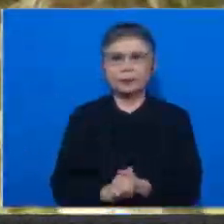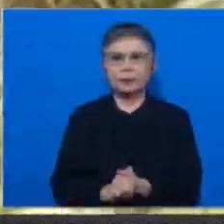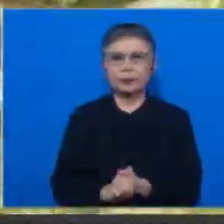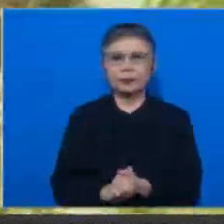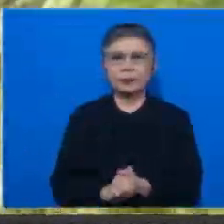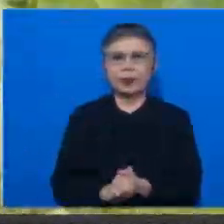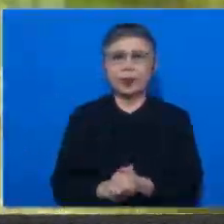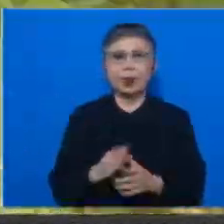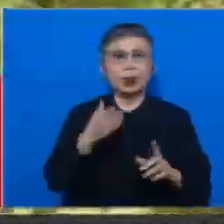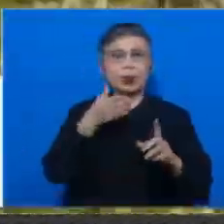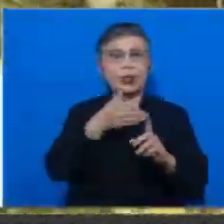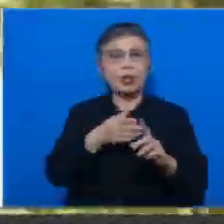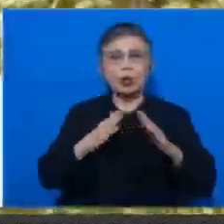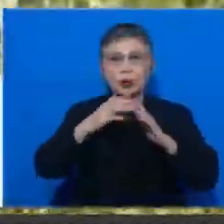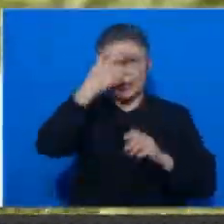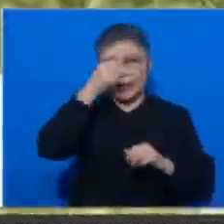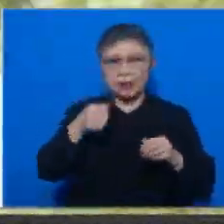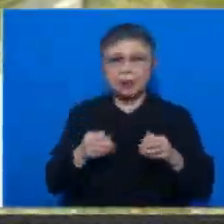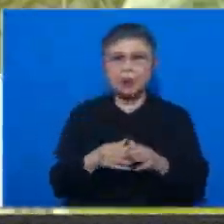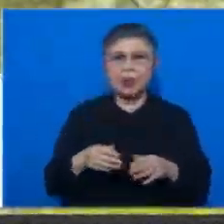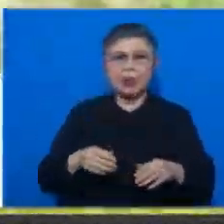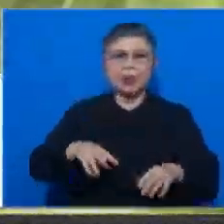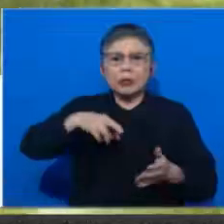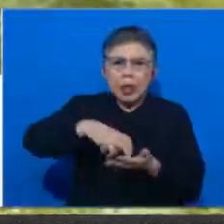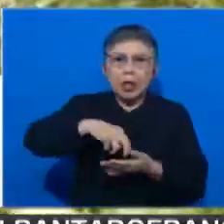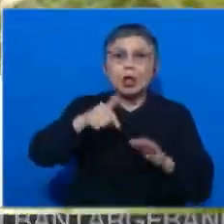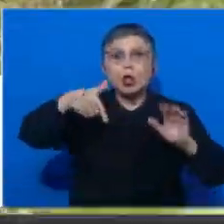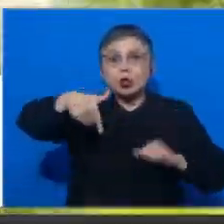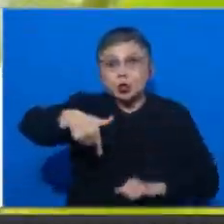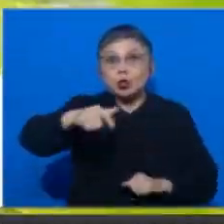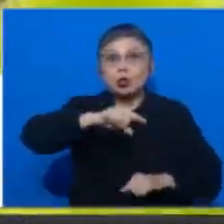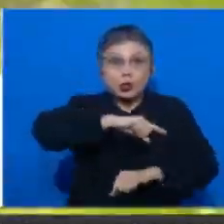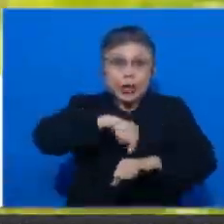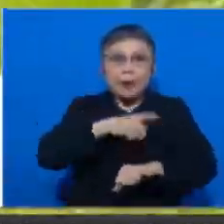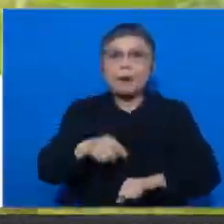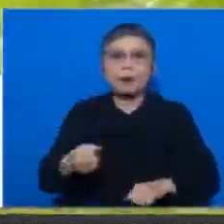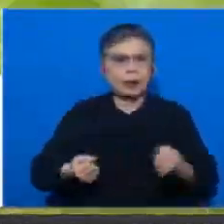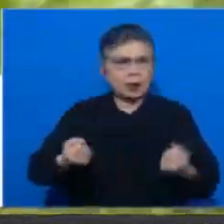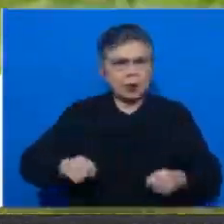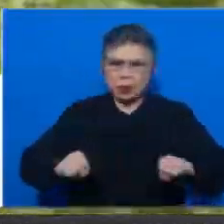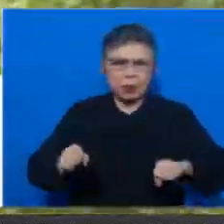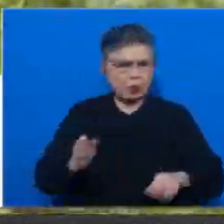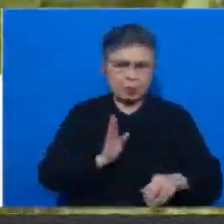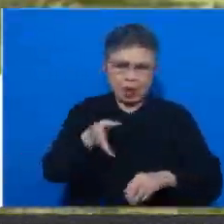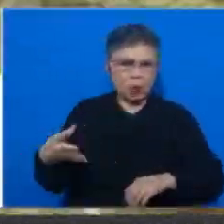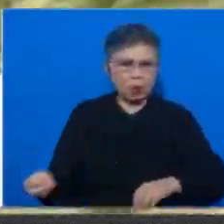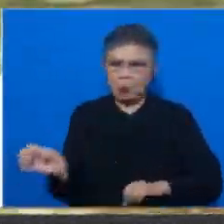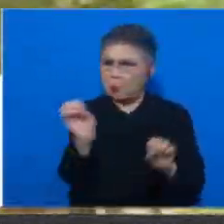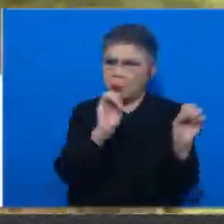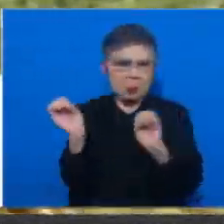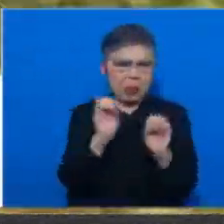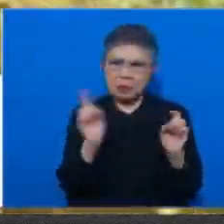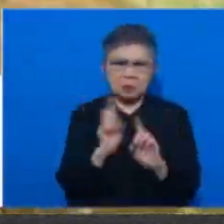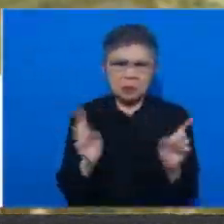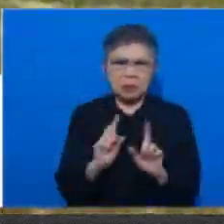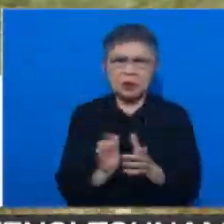Untuk menjangkau puskesmas, mereka harus berjalan kaki selama 7 jam. Hal ini dilakukan karena kendaraan tidak bisa masuk ke perkampungan di Desa Huku Kecil,